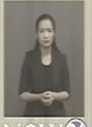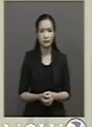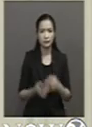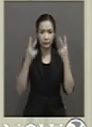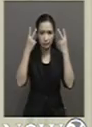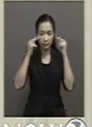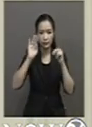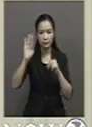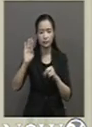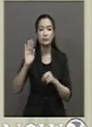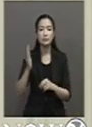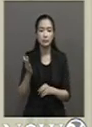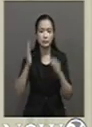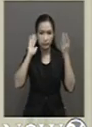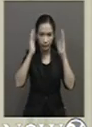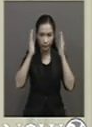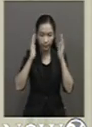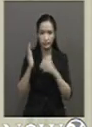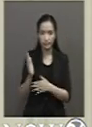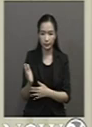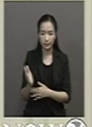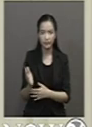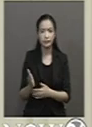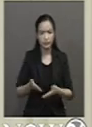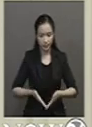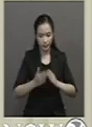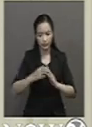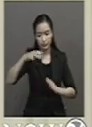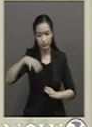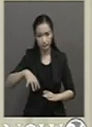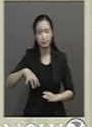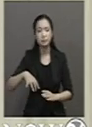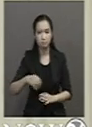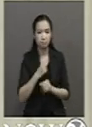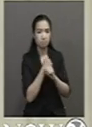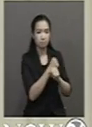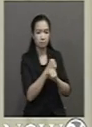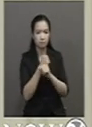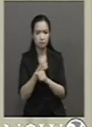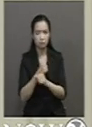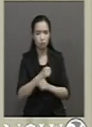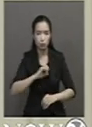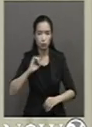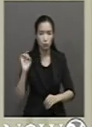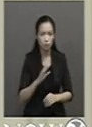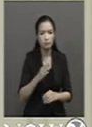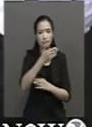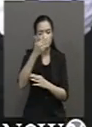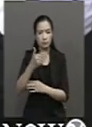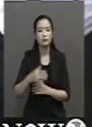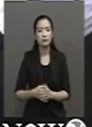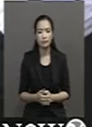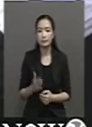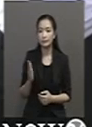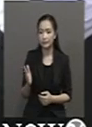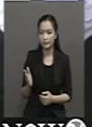นายกรัฐมนตรีนาจิบราซักของมาเลเซียประกาศจัดตั้งกองกำลังต่อต้านการก่อการร้ายแห่งชาติหรือ NSOF ที่เป็น